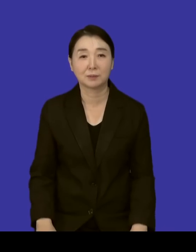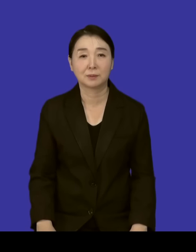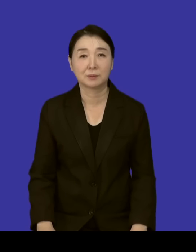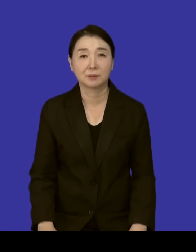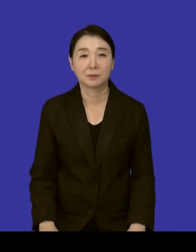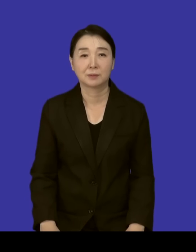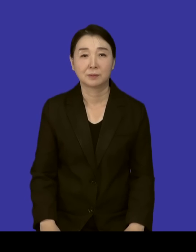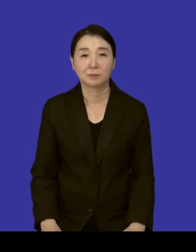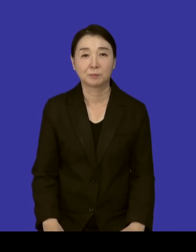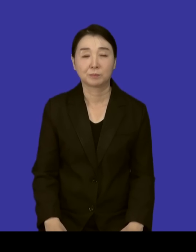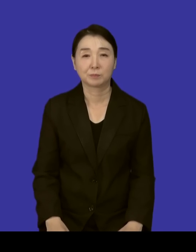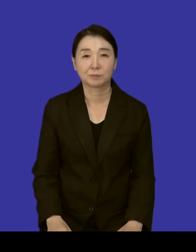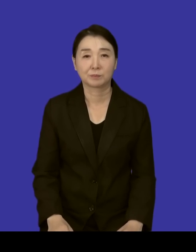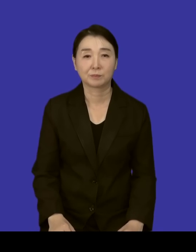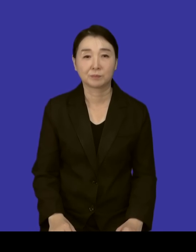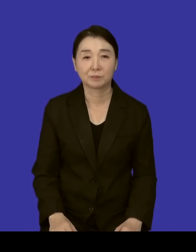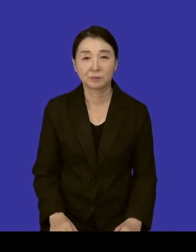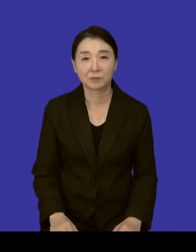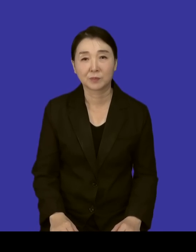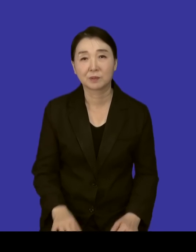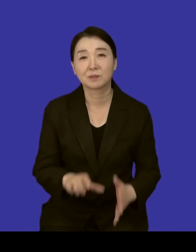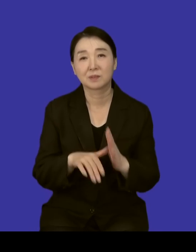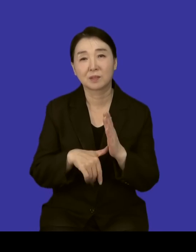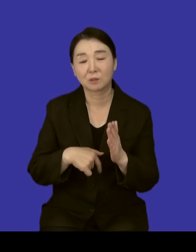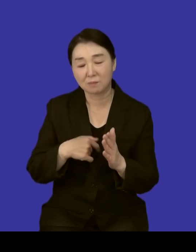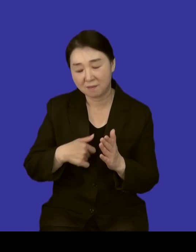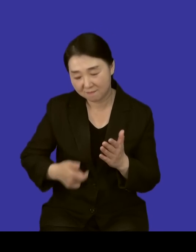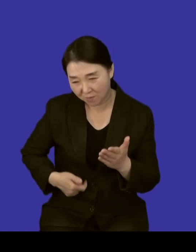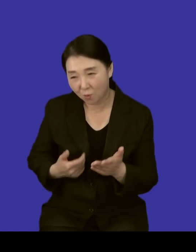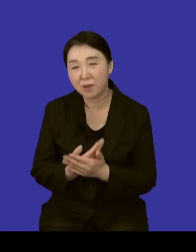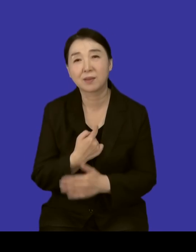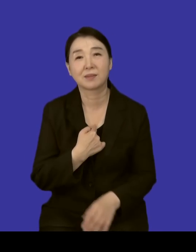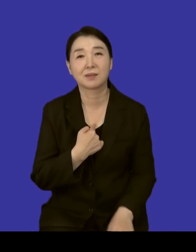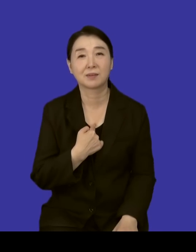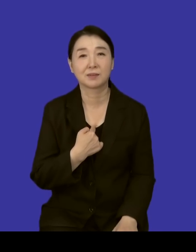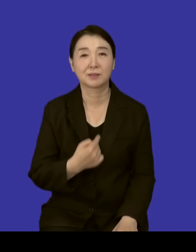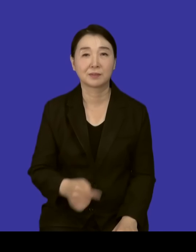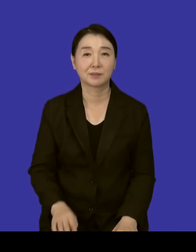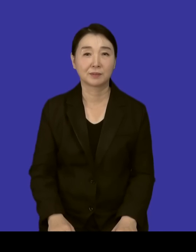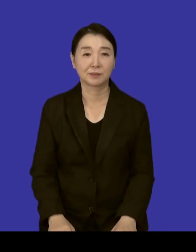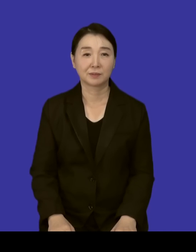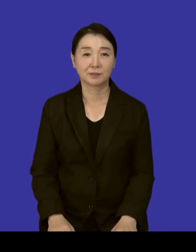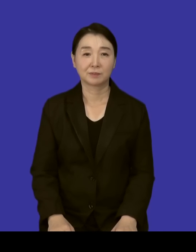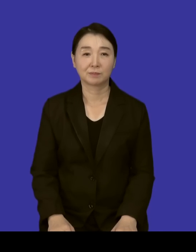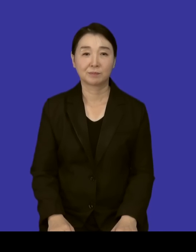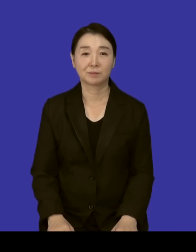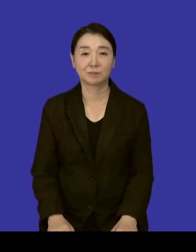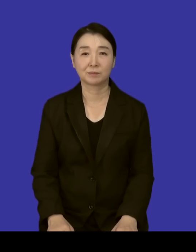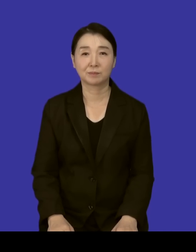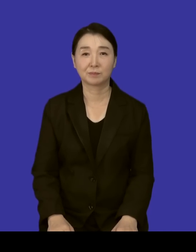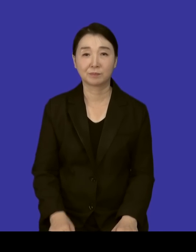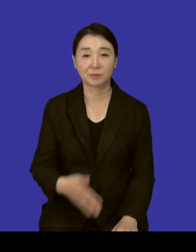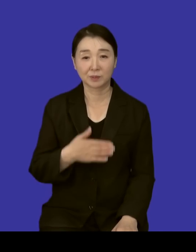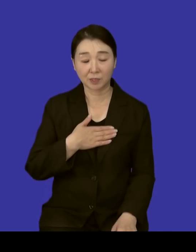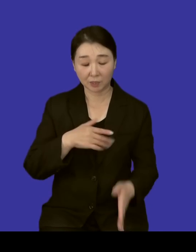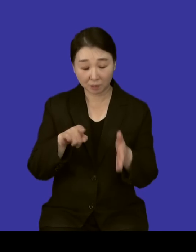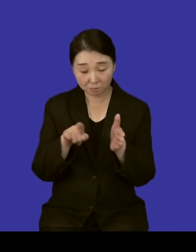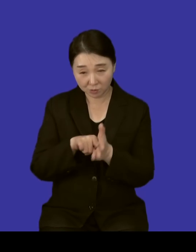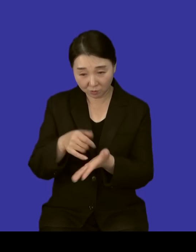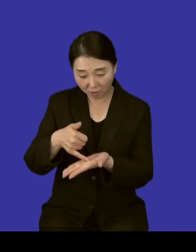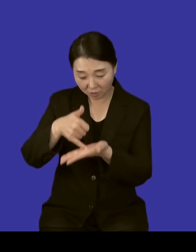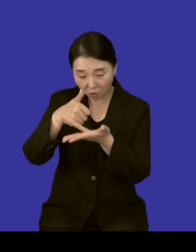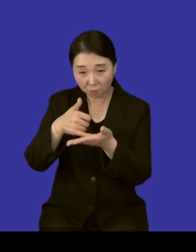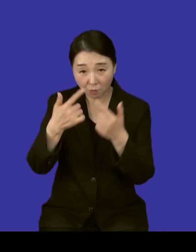이제 너무 회개가 돼가지고 그러니까 다 이렇게 제가 믿음과